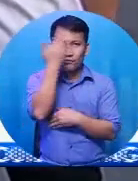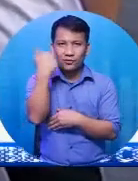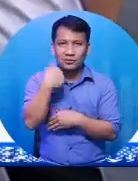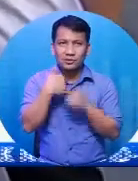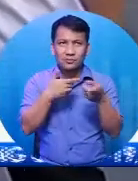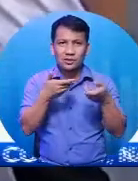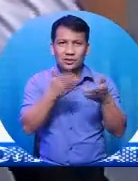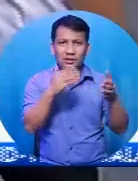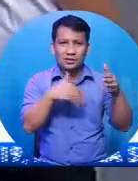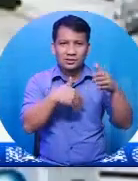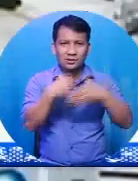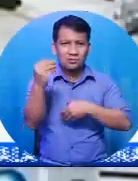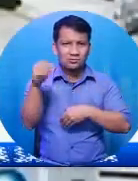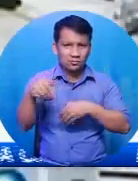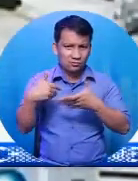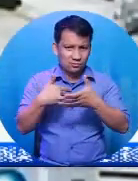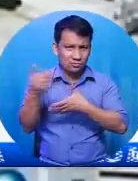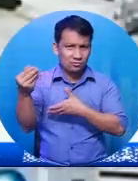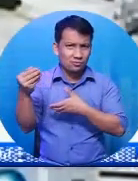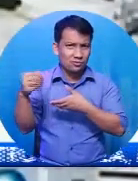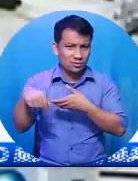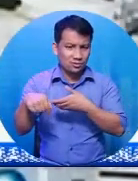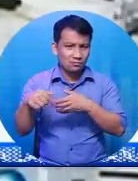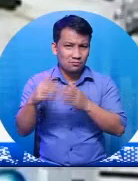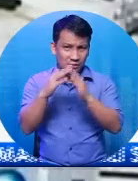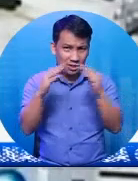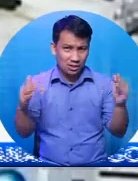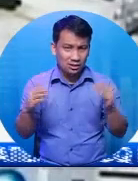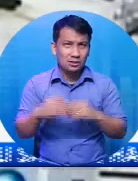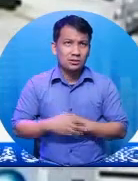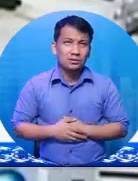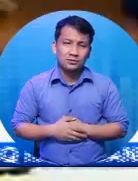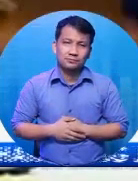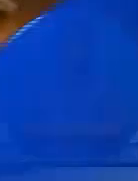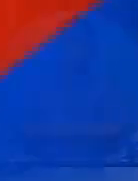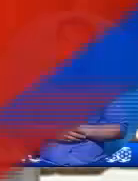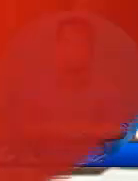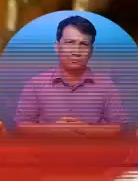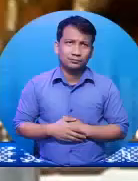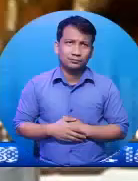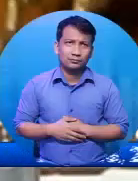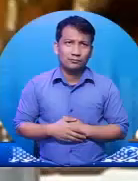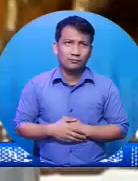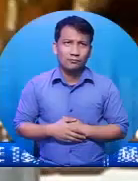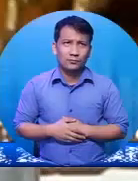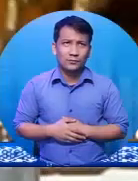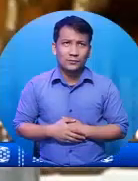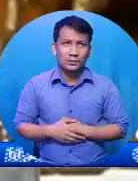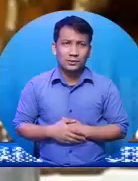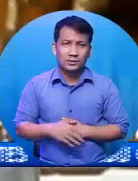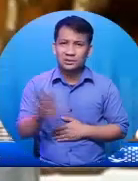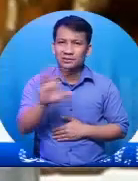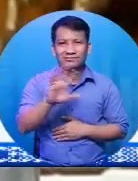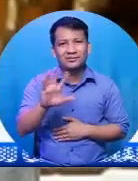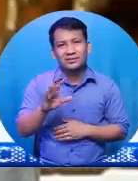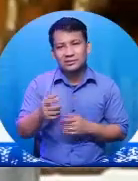at pinapayagan na ang mga anak nilang lumabas ng bahay. Hindi ko kayo